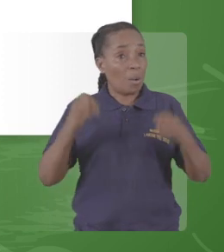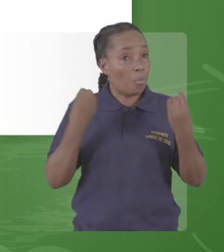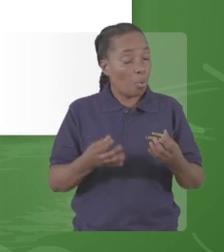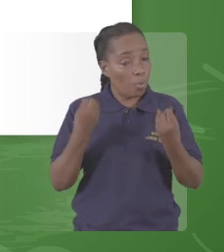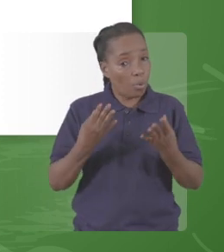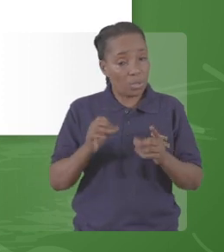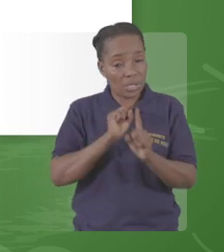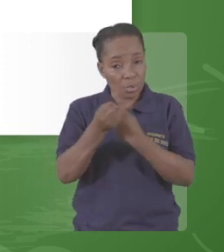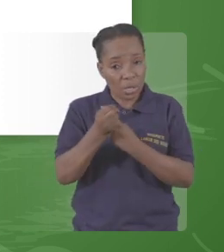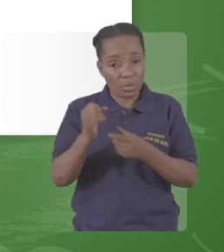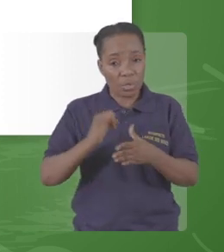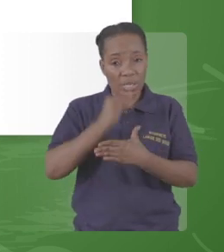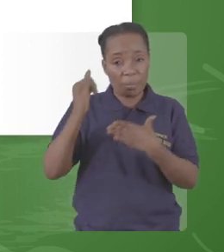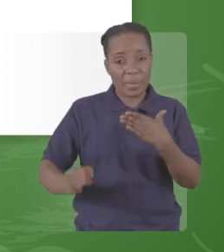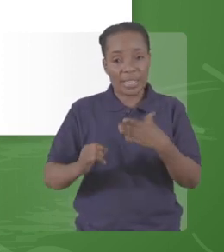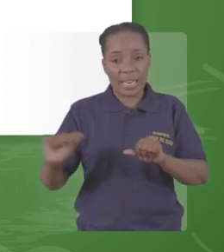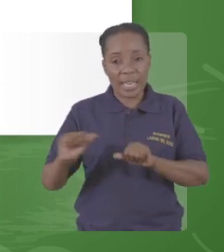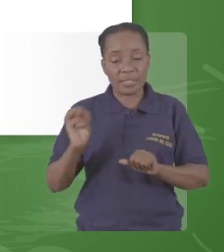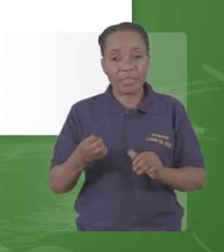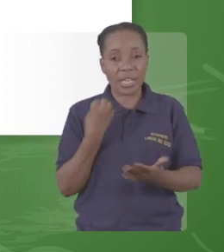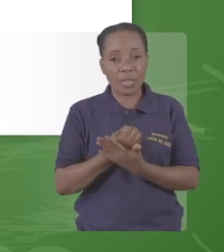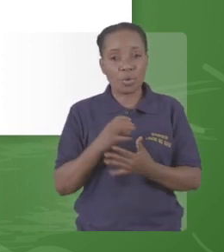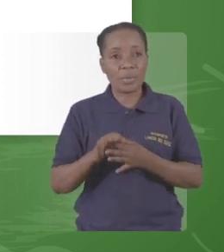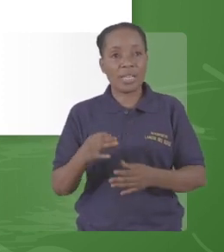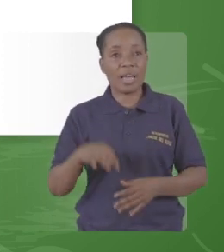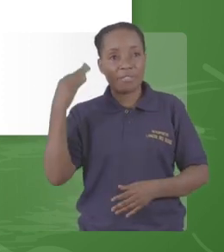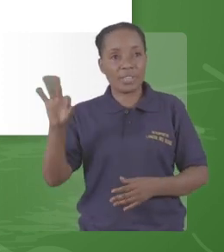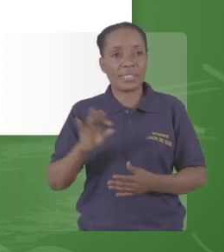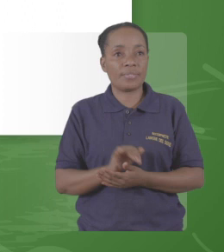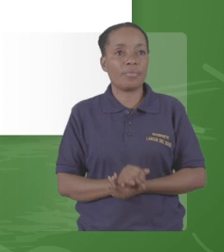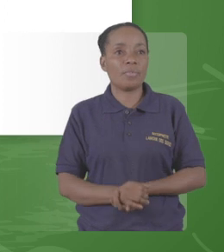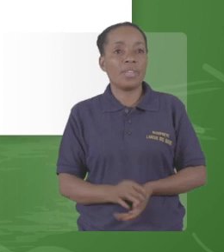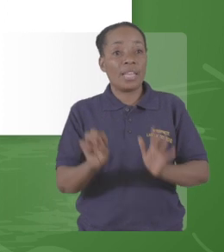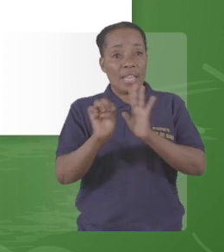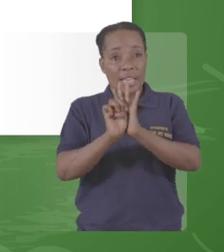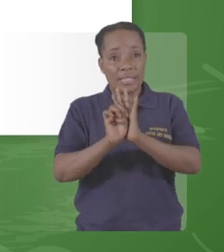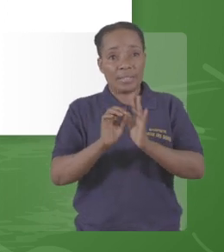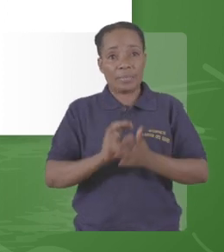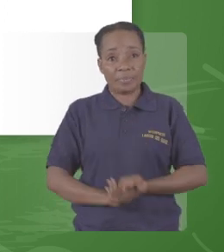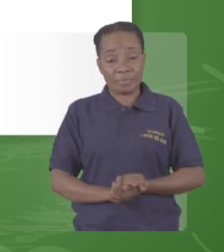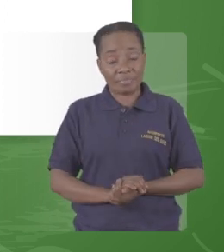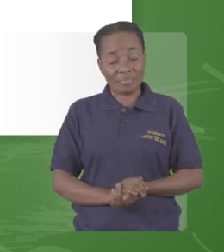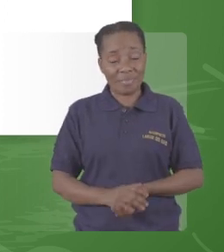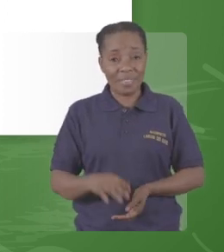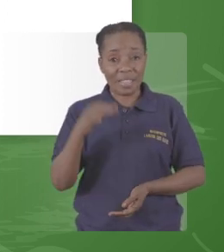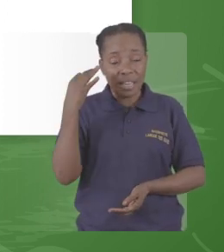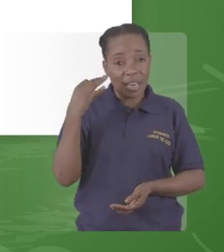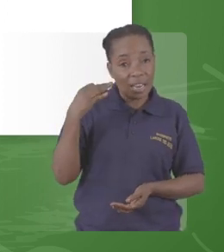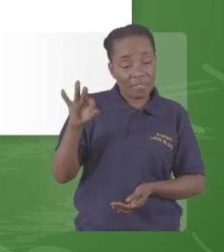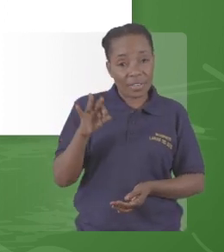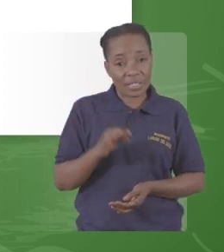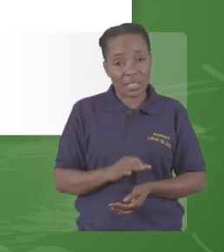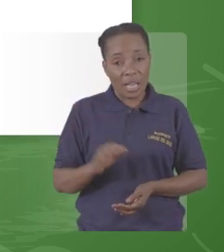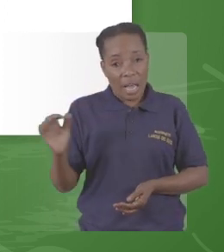ayant impacté ses activités économiques. Il s'agit, entre autres, de l'initiative prise par la France dans la Déclaration